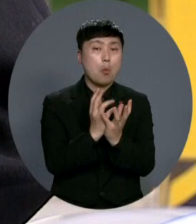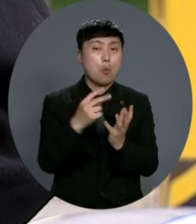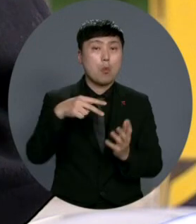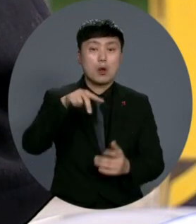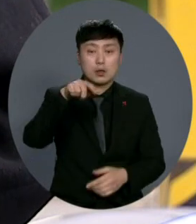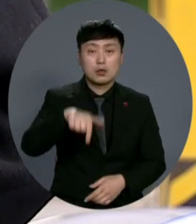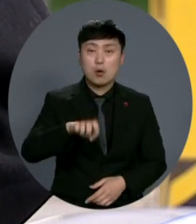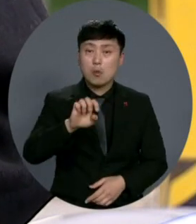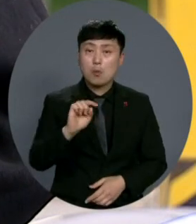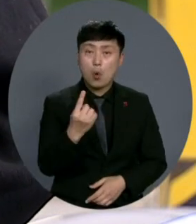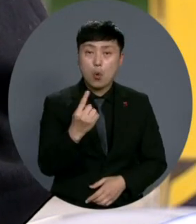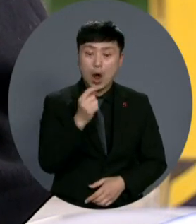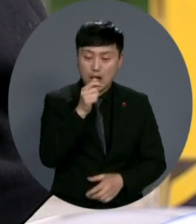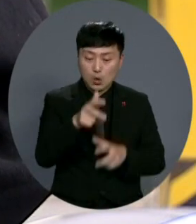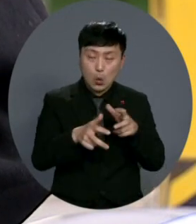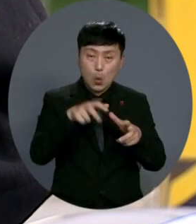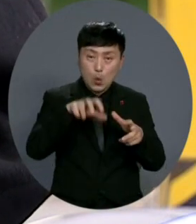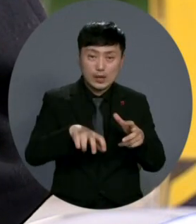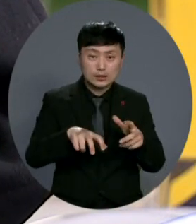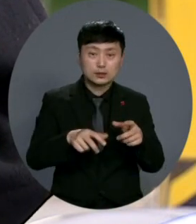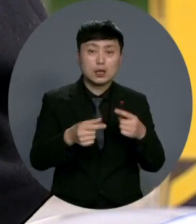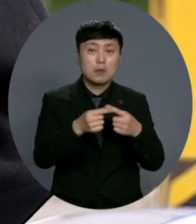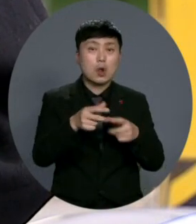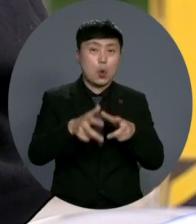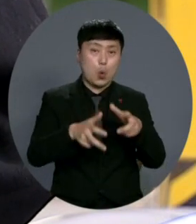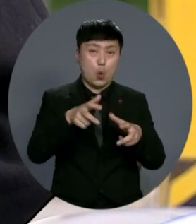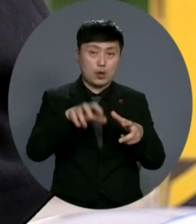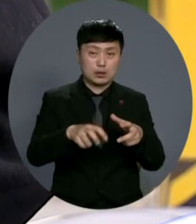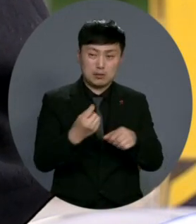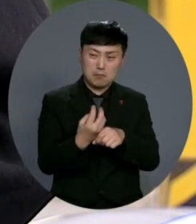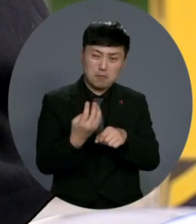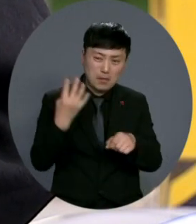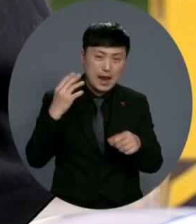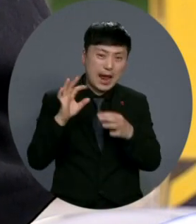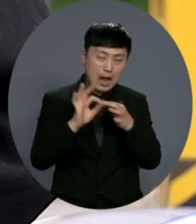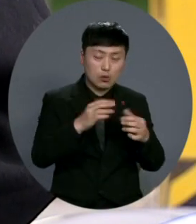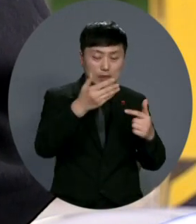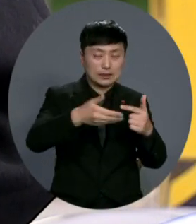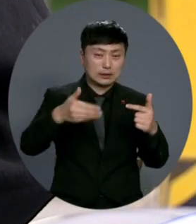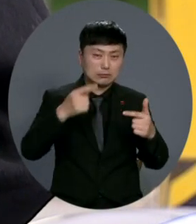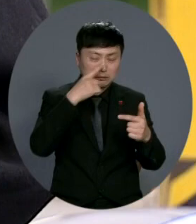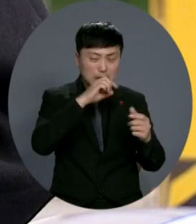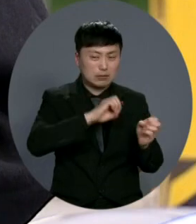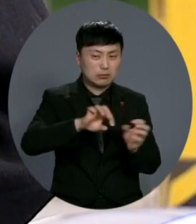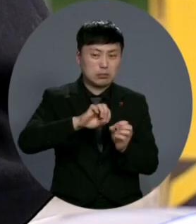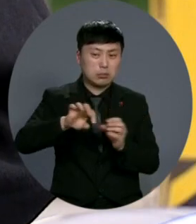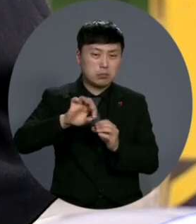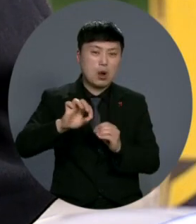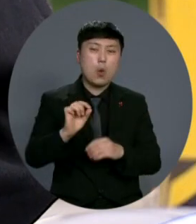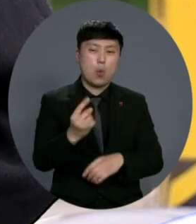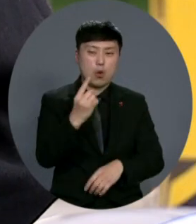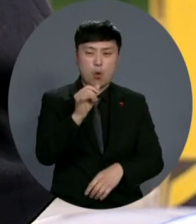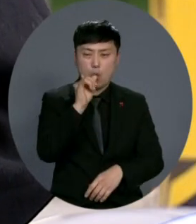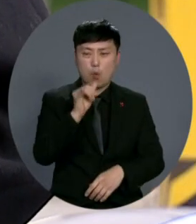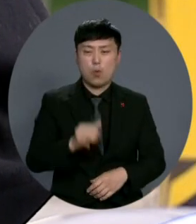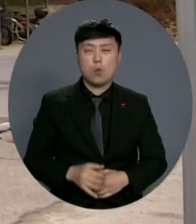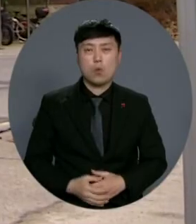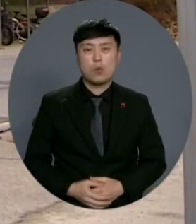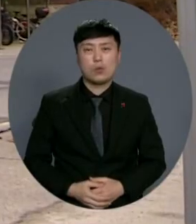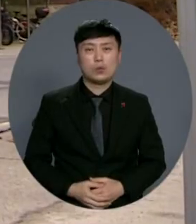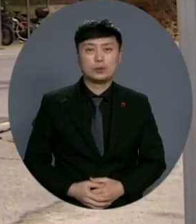석포재련소 1공장에서 진행됐습니다. 석포재련소는 수십 년간 낙동강 상류 오염의 주범으로도 지목되고 있습니다.